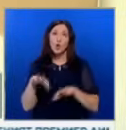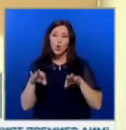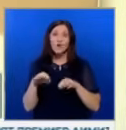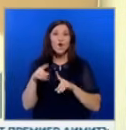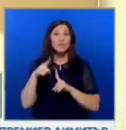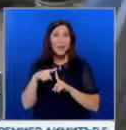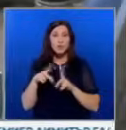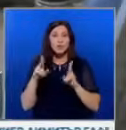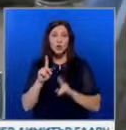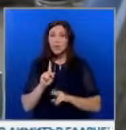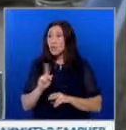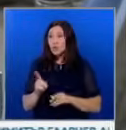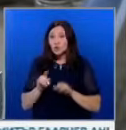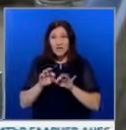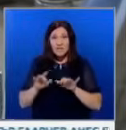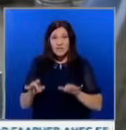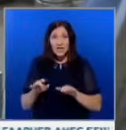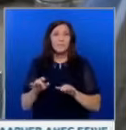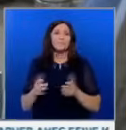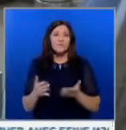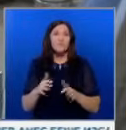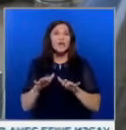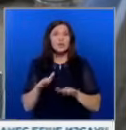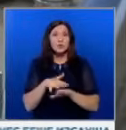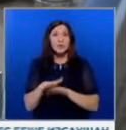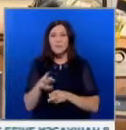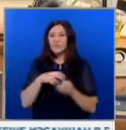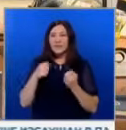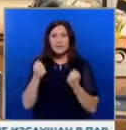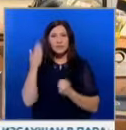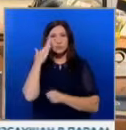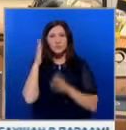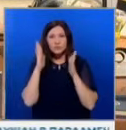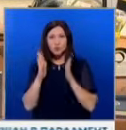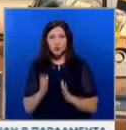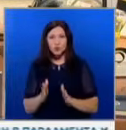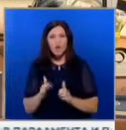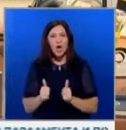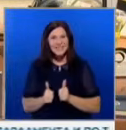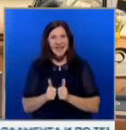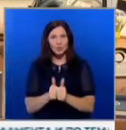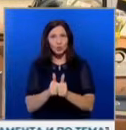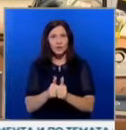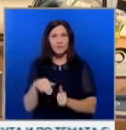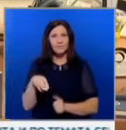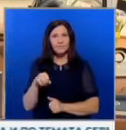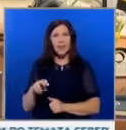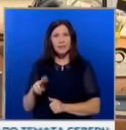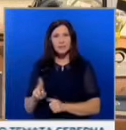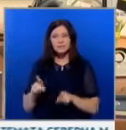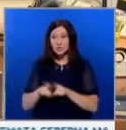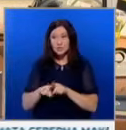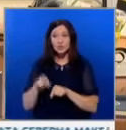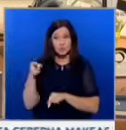бъде въведено в електронната система. Проверката на Здравното министерство установила. Сътрудник в ТЕЛК, на този същия